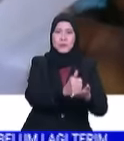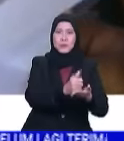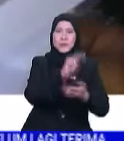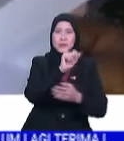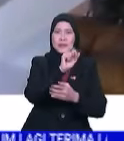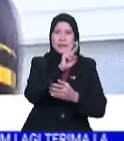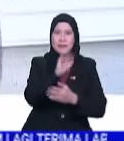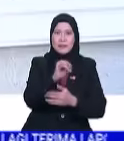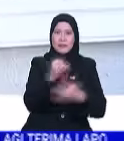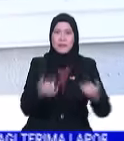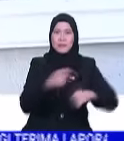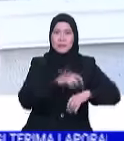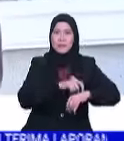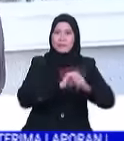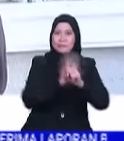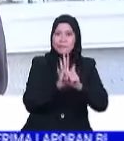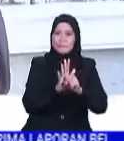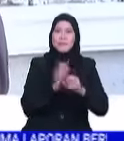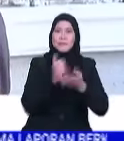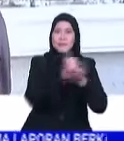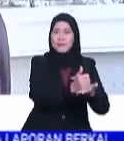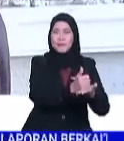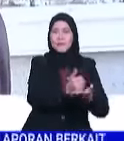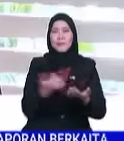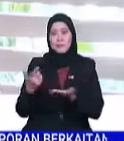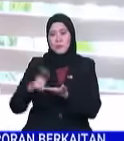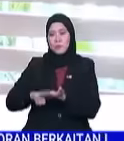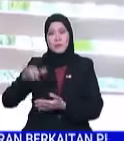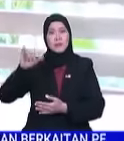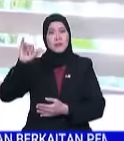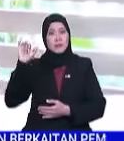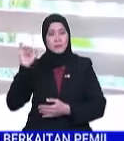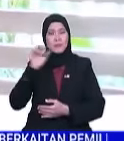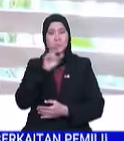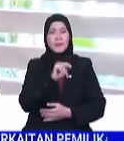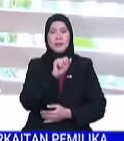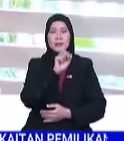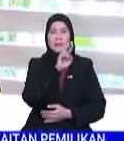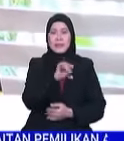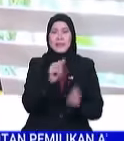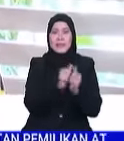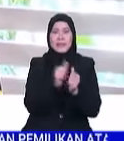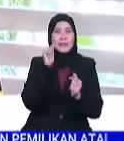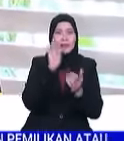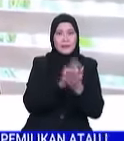kehidupan ketika tempoh pandemik ini. Dalam laporan media semalam, Nazri bersama dengan